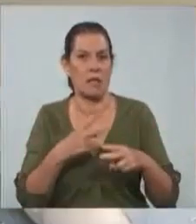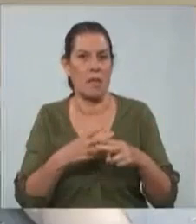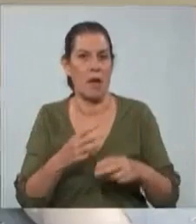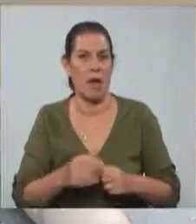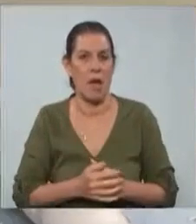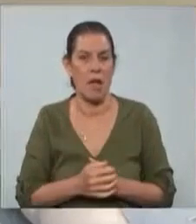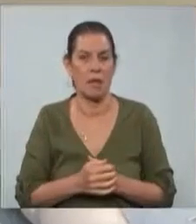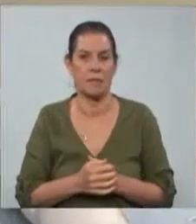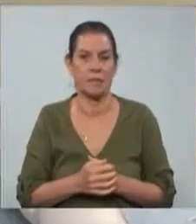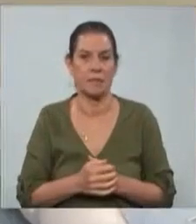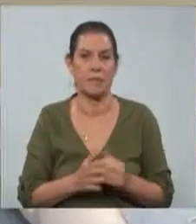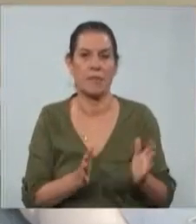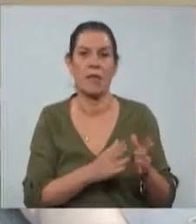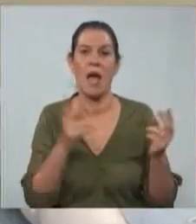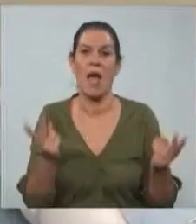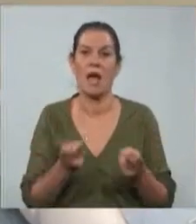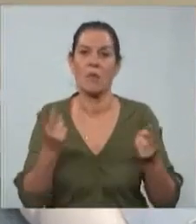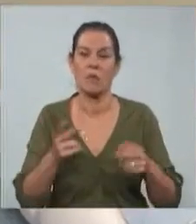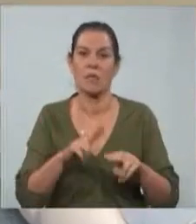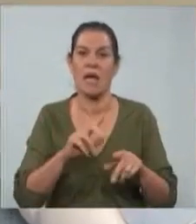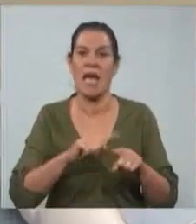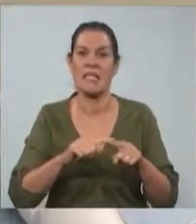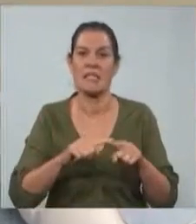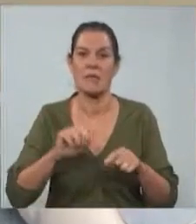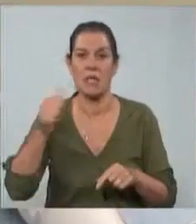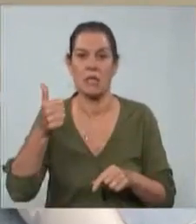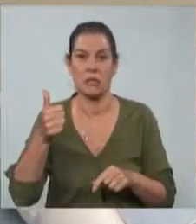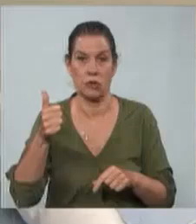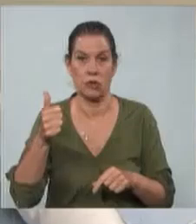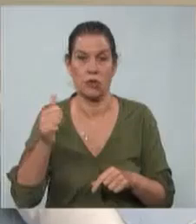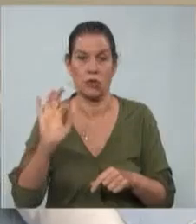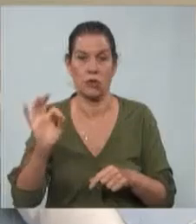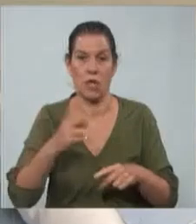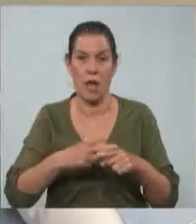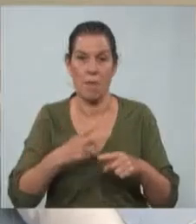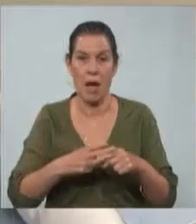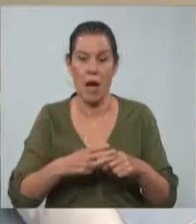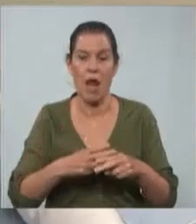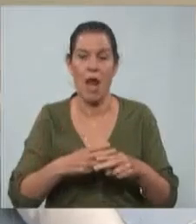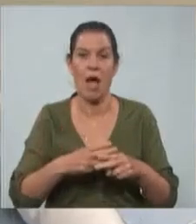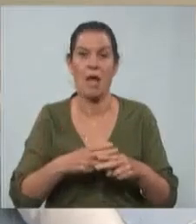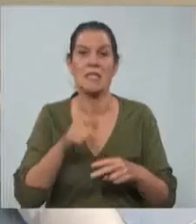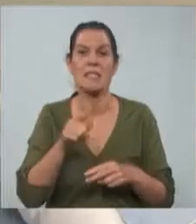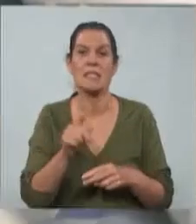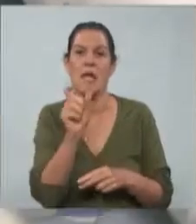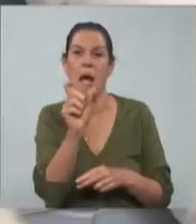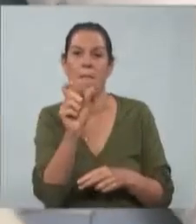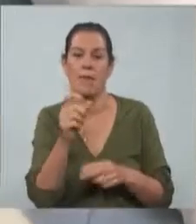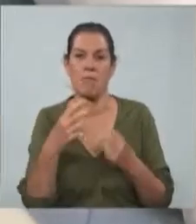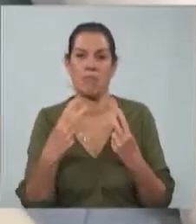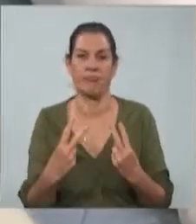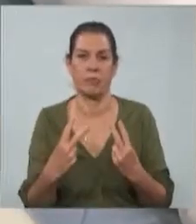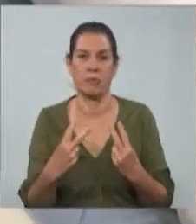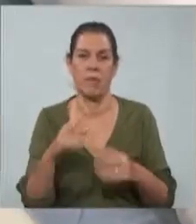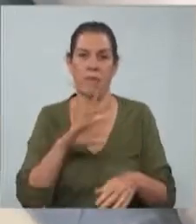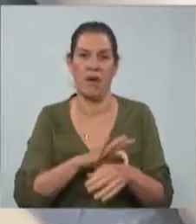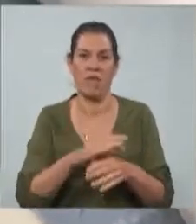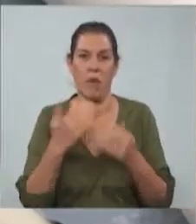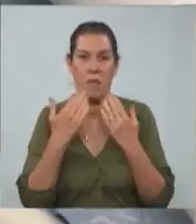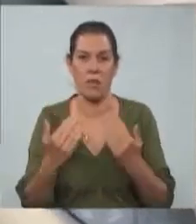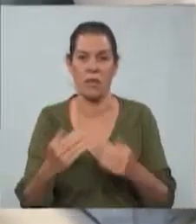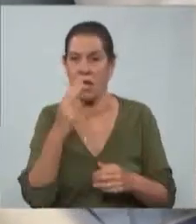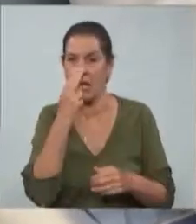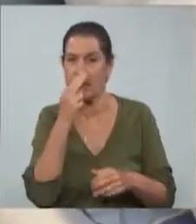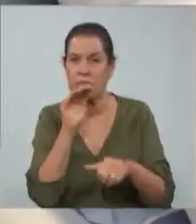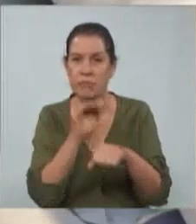החיפוש אחר הסימן הראשון של המחלה אצל נשאים הוא אולי מילת המפתח ברפואה המודרנית. לנסות ולזהות